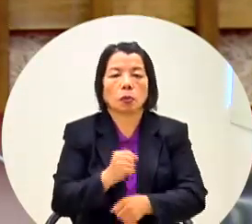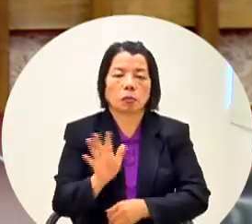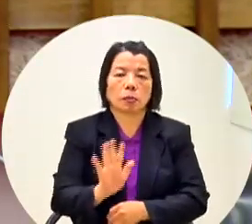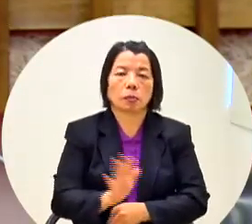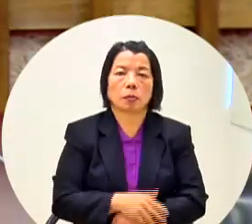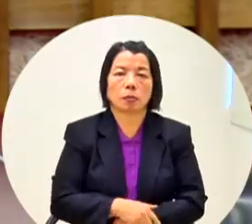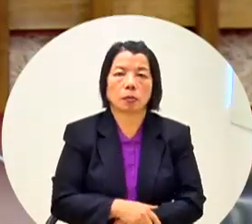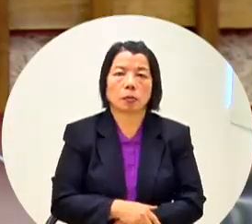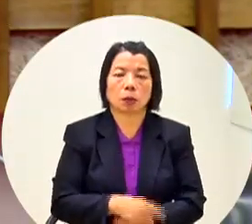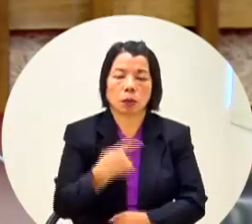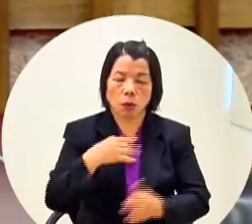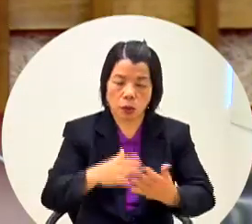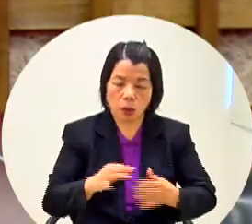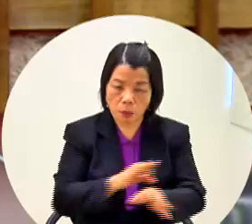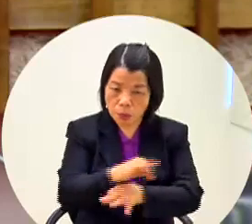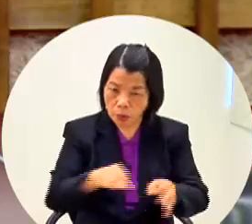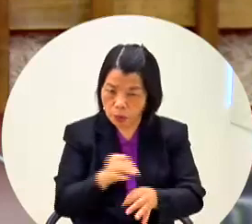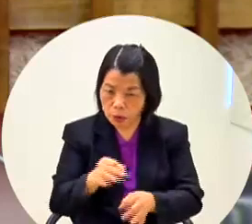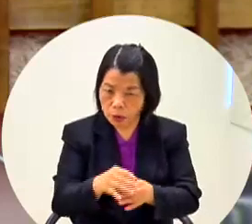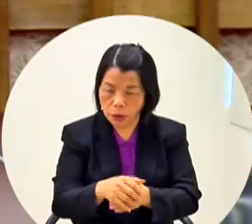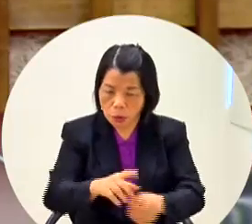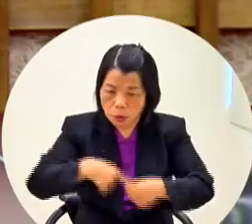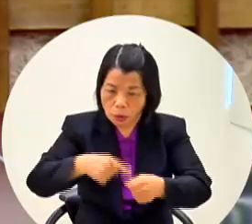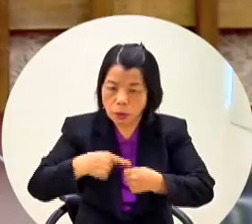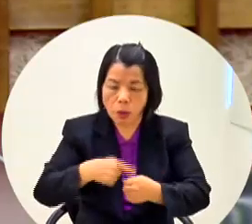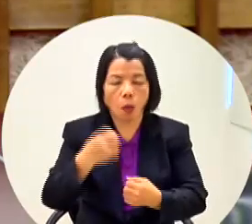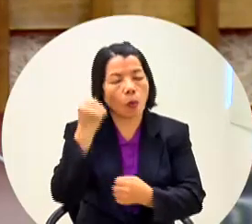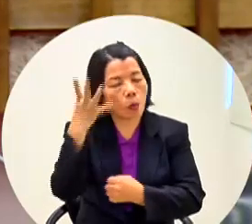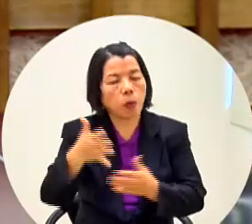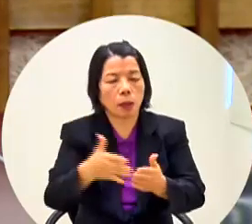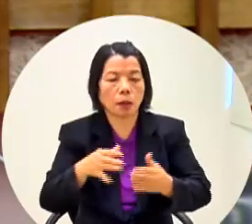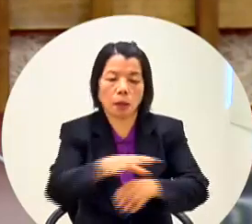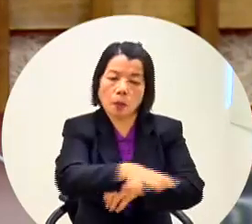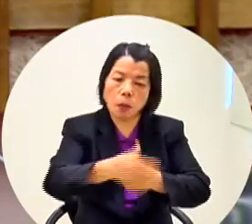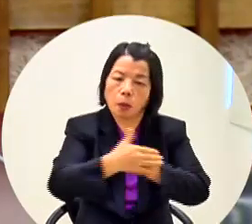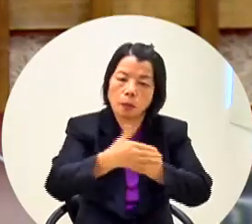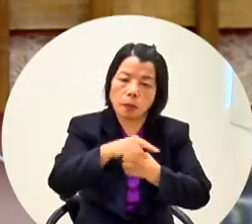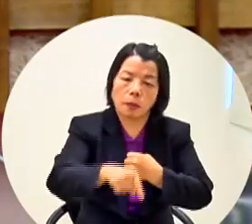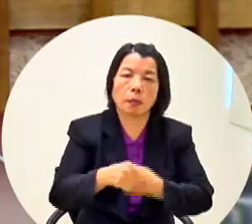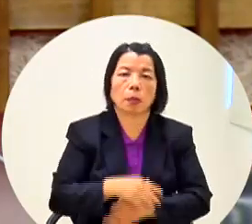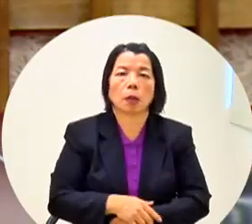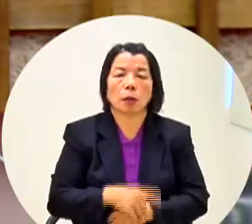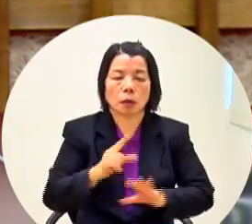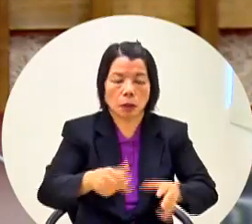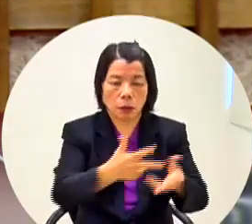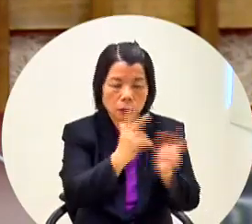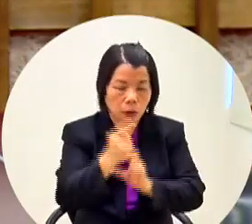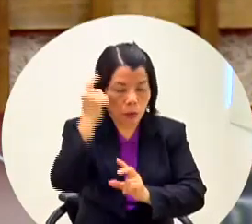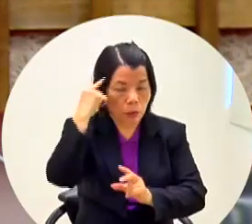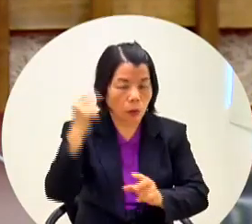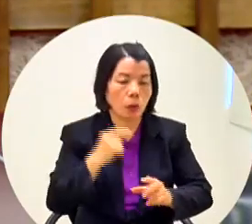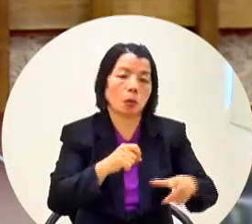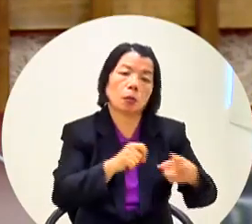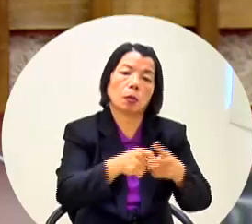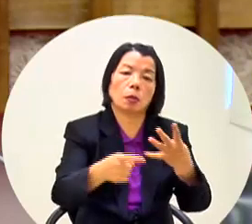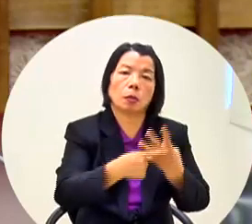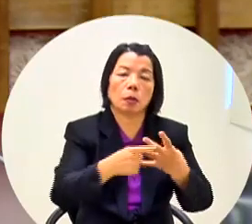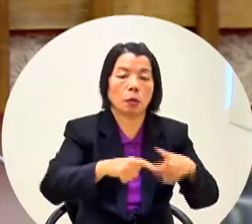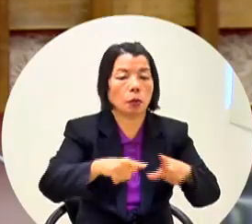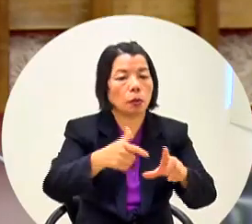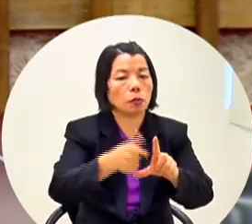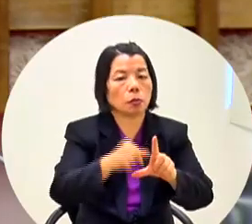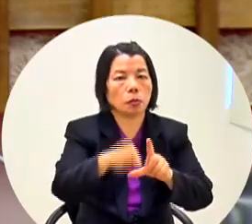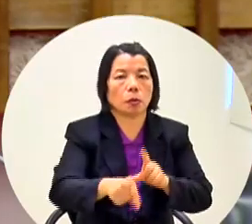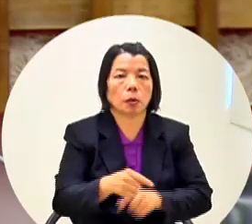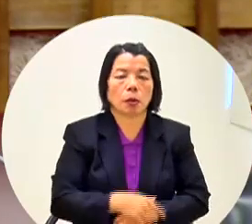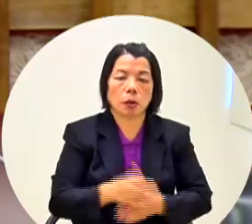结果要拼经济就忘了那个根本的问题。所以桥头工业园区，我们这次有议题有提到有关怎么有